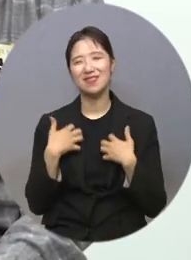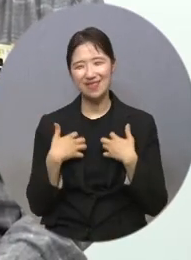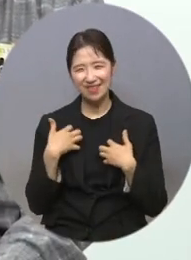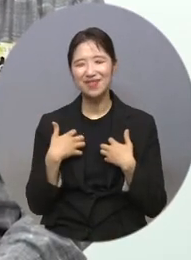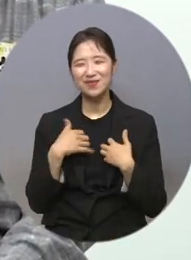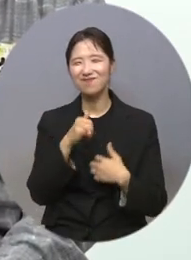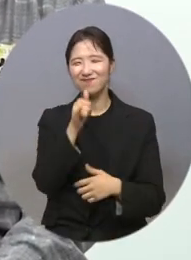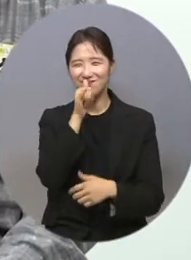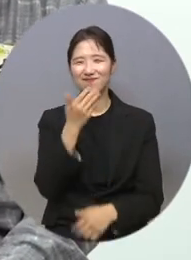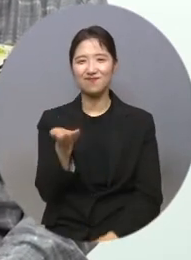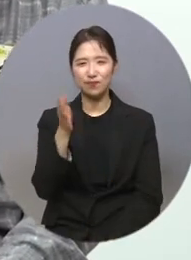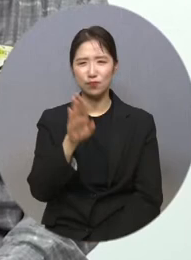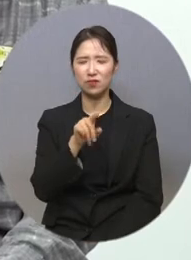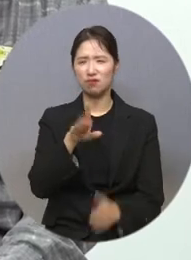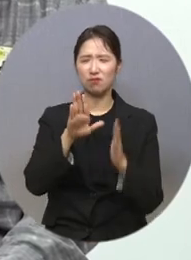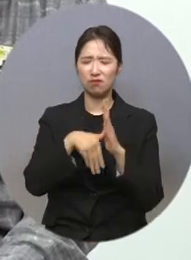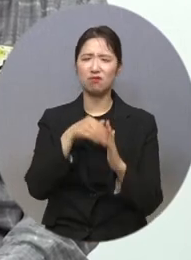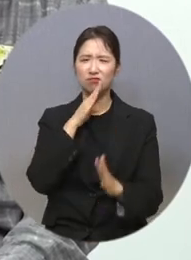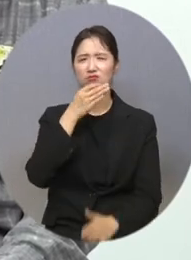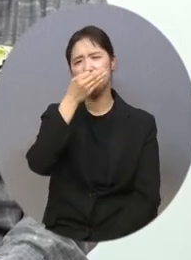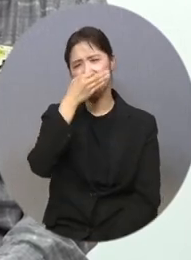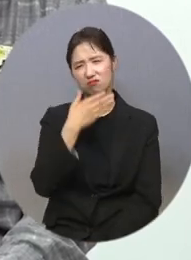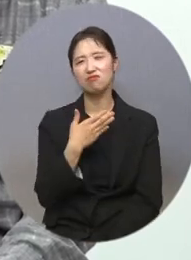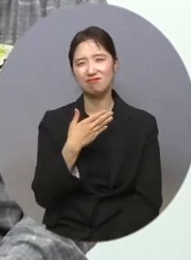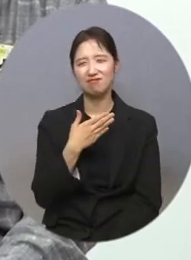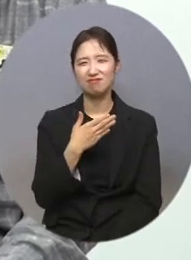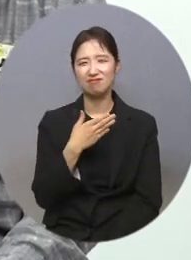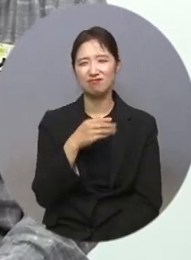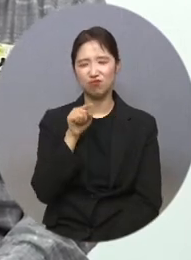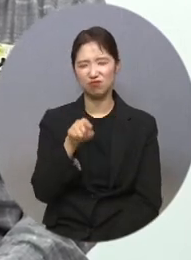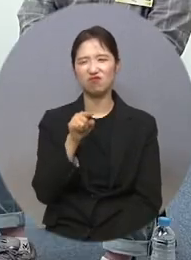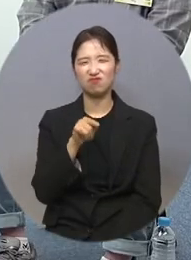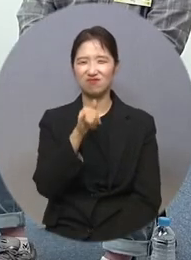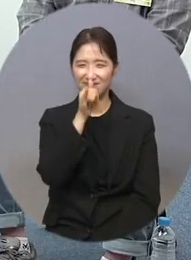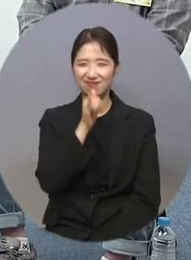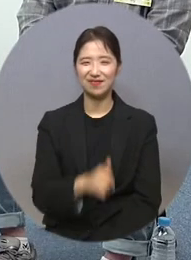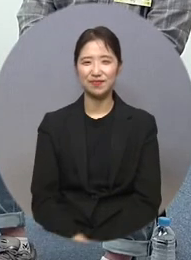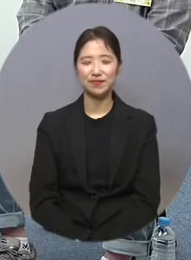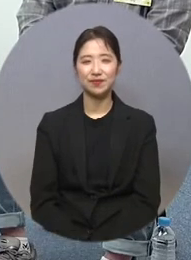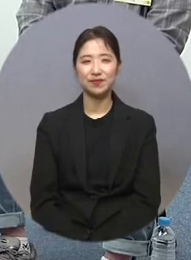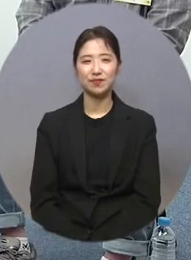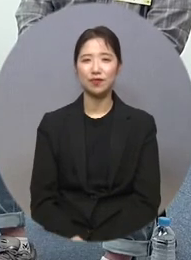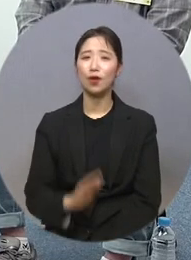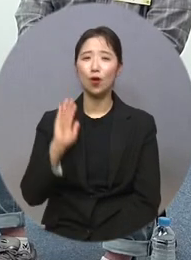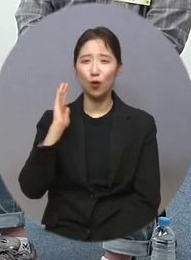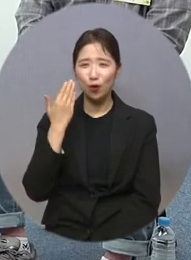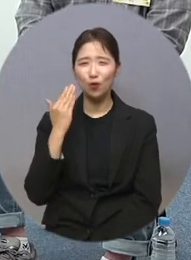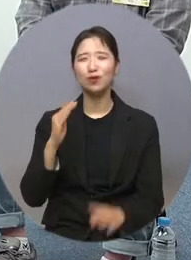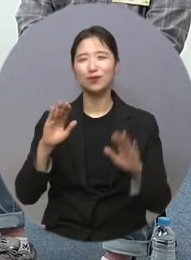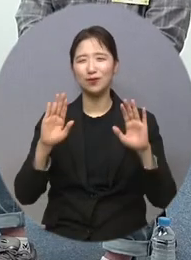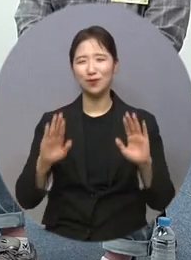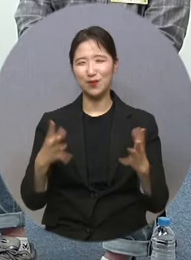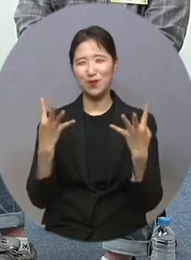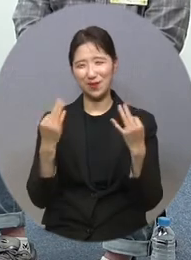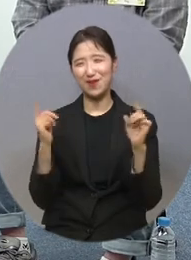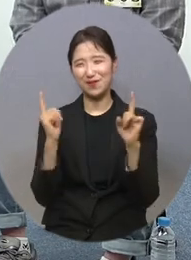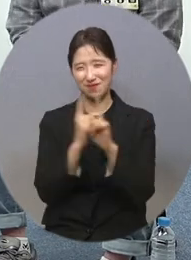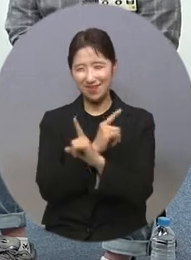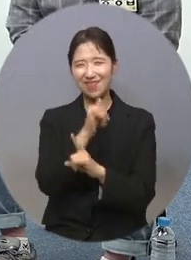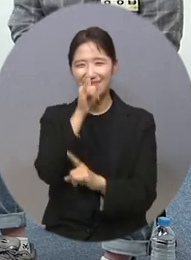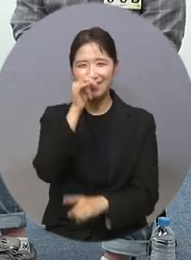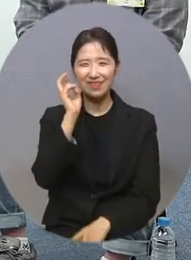에피소드이긴 한데 그때 당시에는 좀 개인적으로 힘들었다 그 시간들이. 근데 요즘엔 많이 안 그럴 거라고 생각을